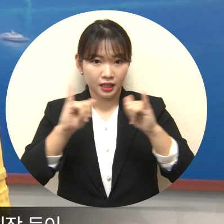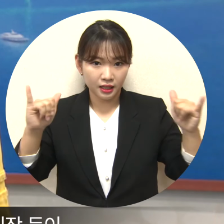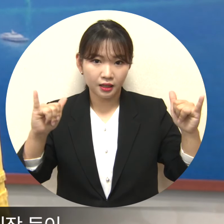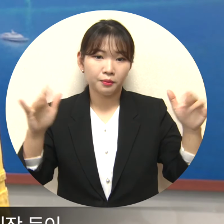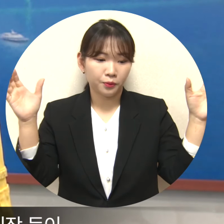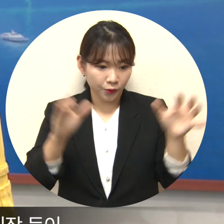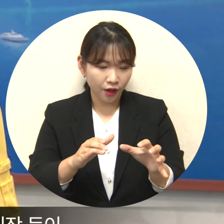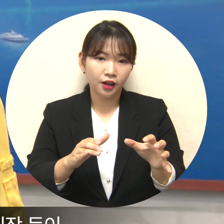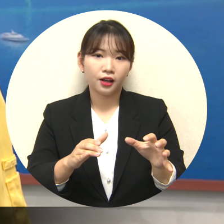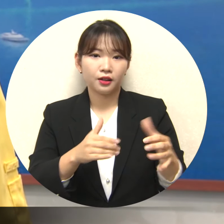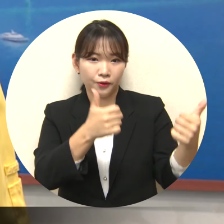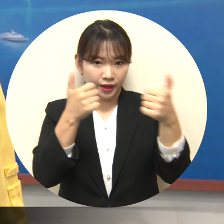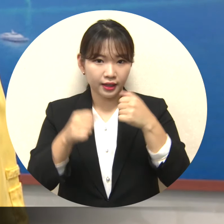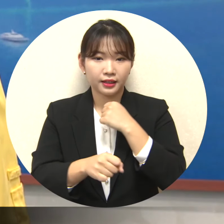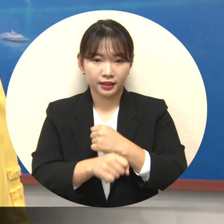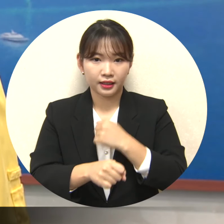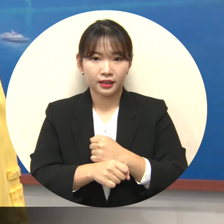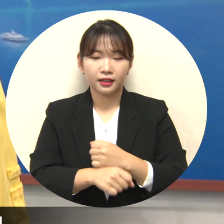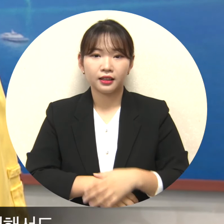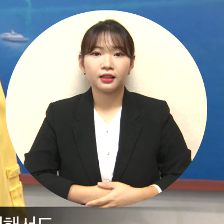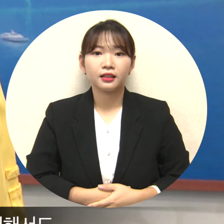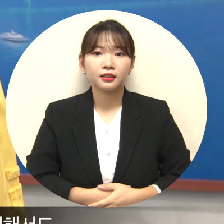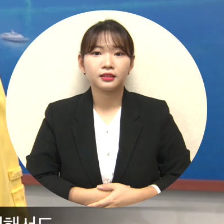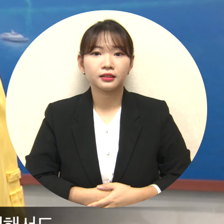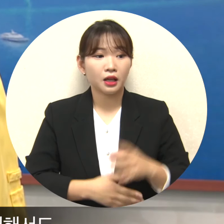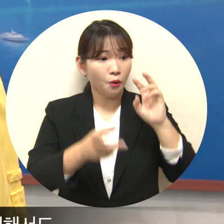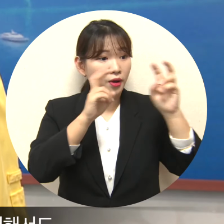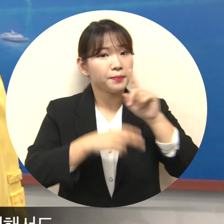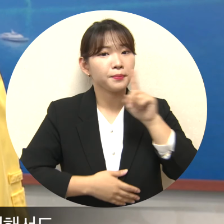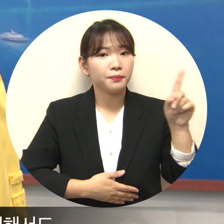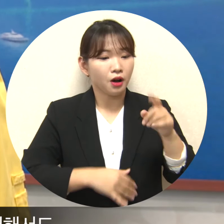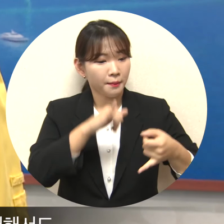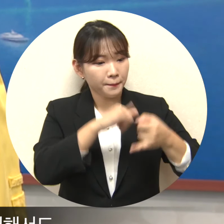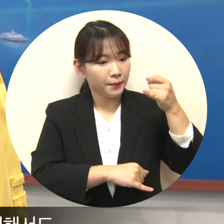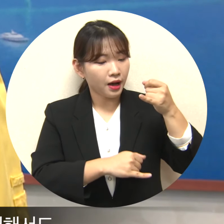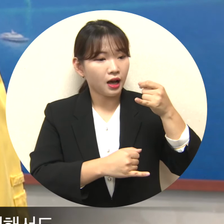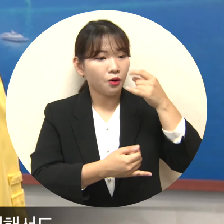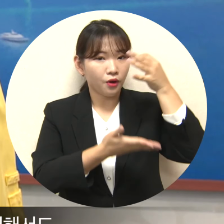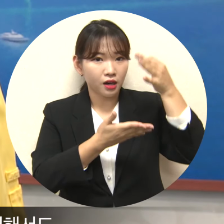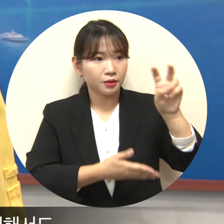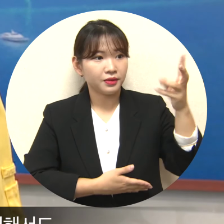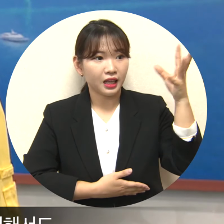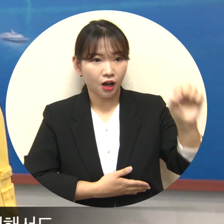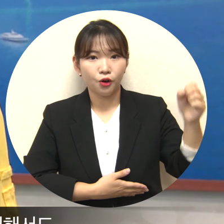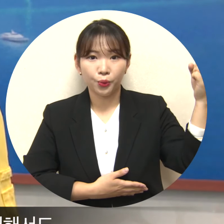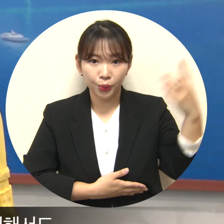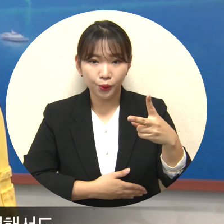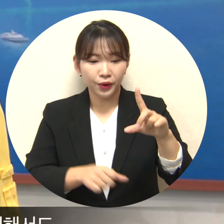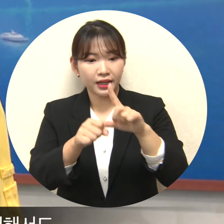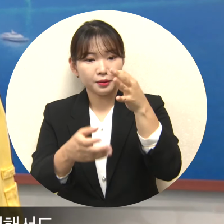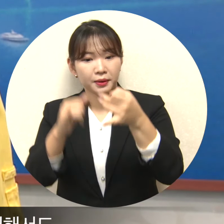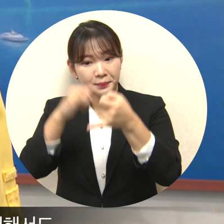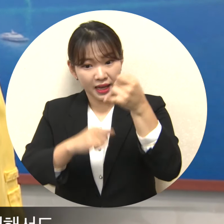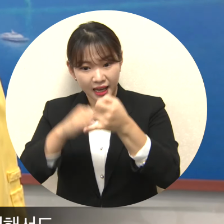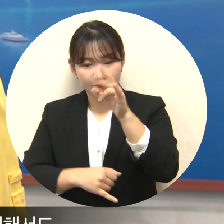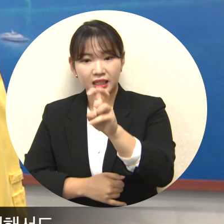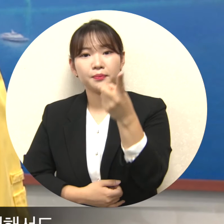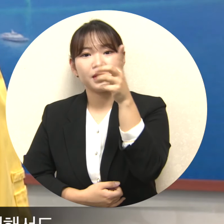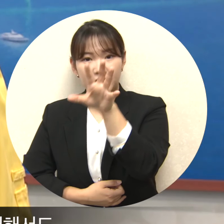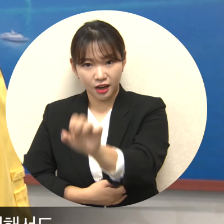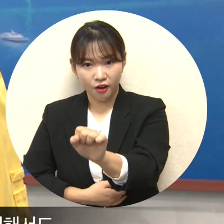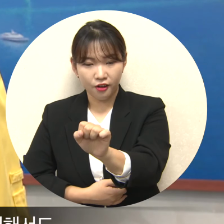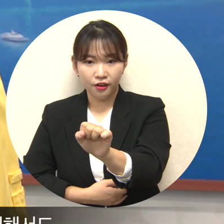개최했습니다 회사측은 제브리원 24억뿐만 아니라 천연 가습이 미납금